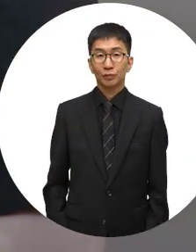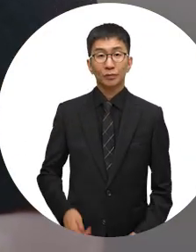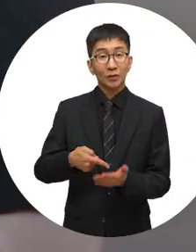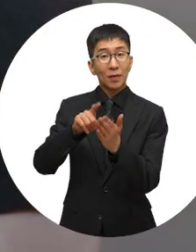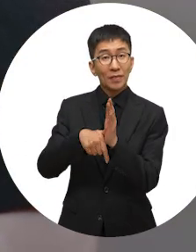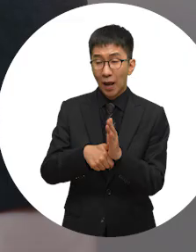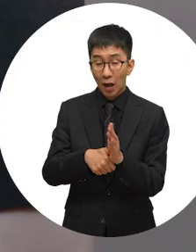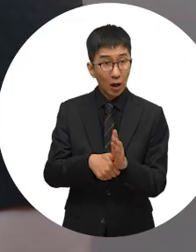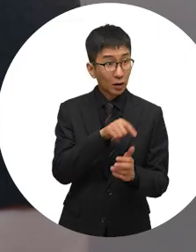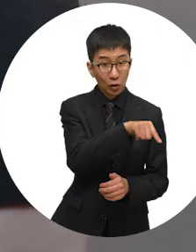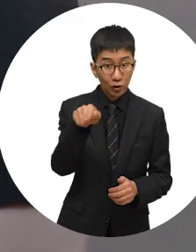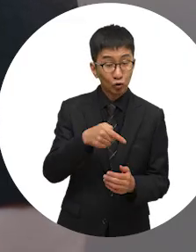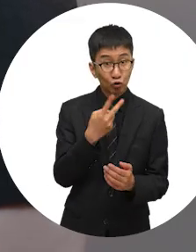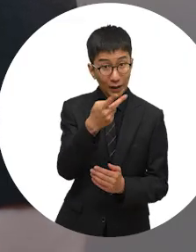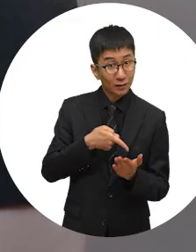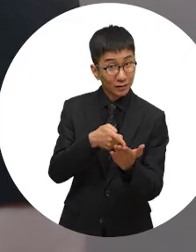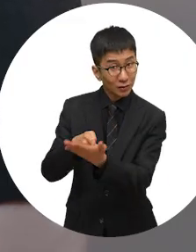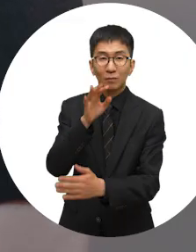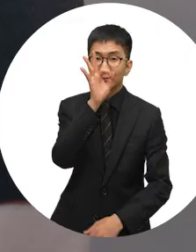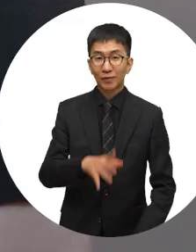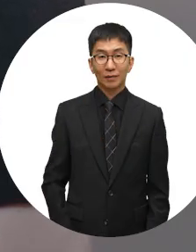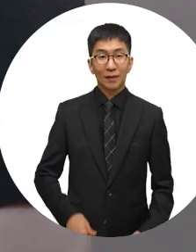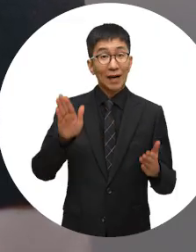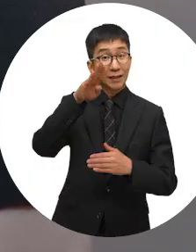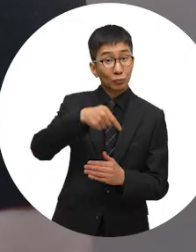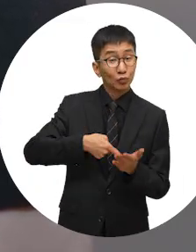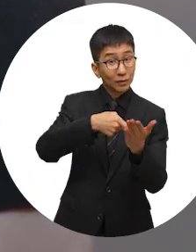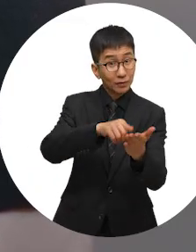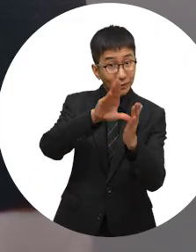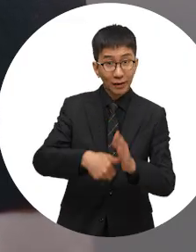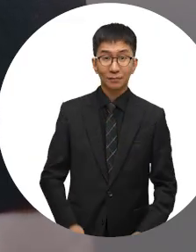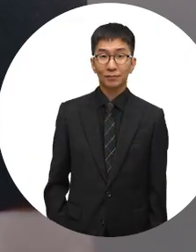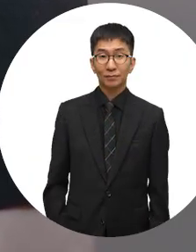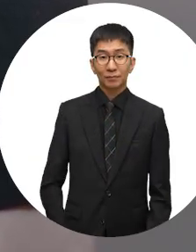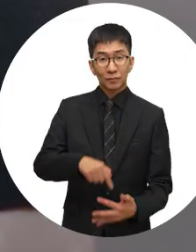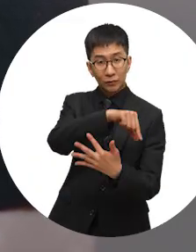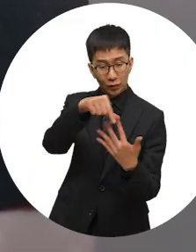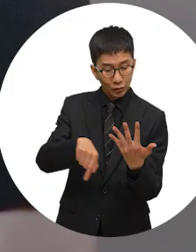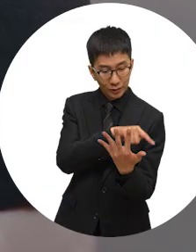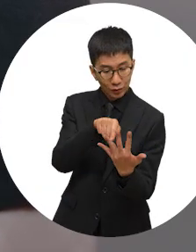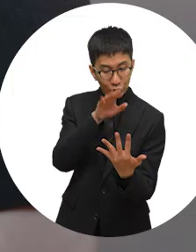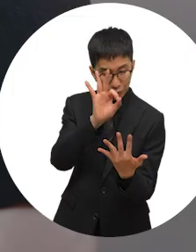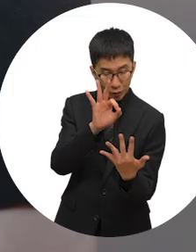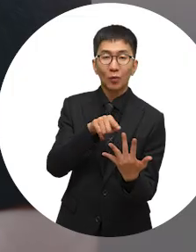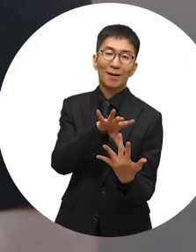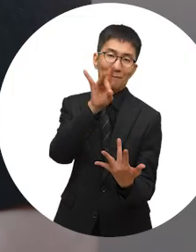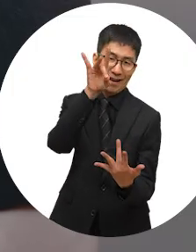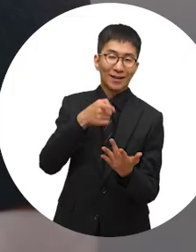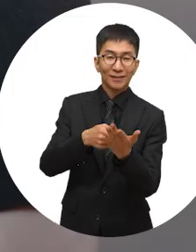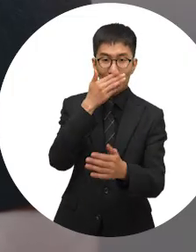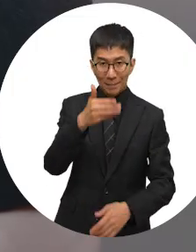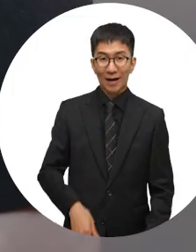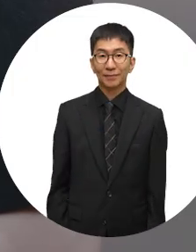간에는 복수 지원이 불가능하다는 것입니다. 즉, 학생부 종합전형에 지원할 경우 5가지 전형 중